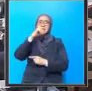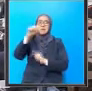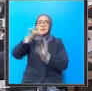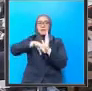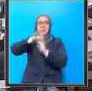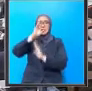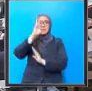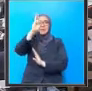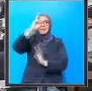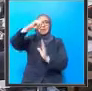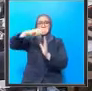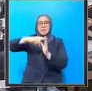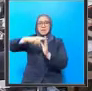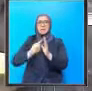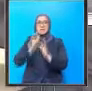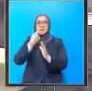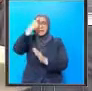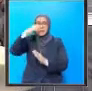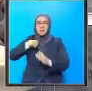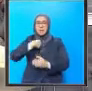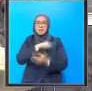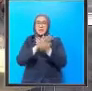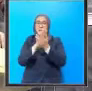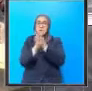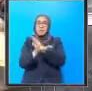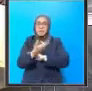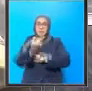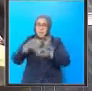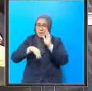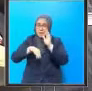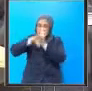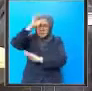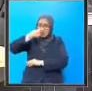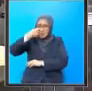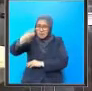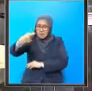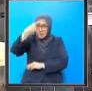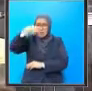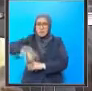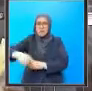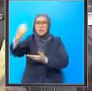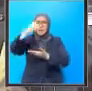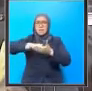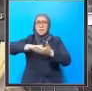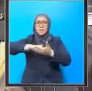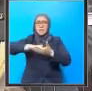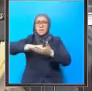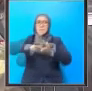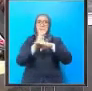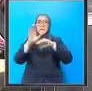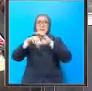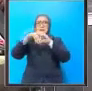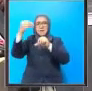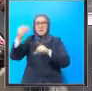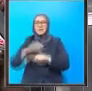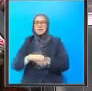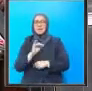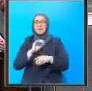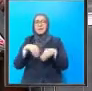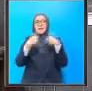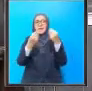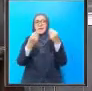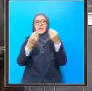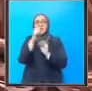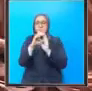sahaja, supaya kita akan menjadi sangat menarik bagi bakal pelabur asing. Saya bagi satu